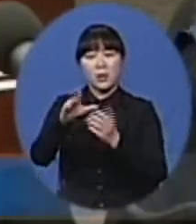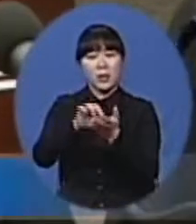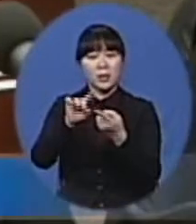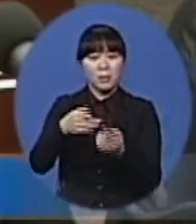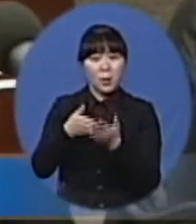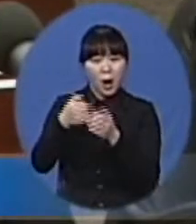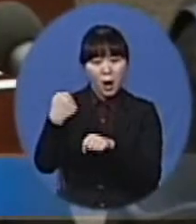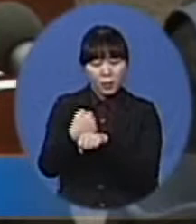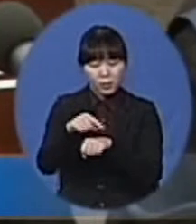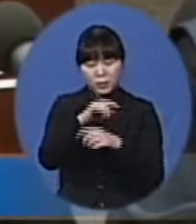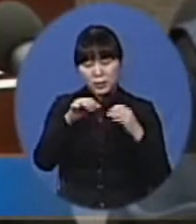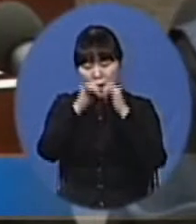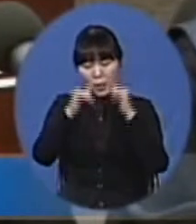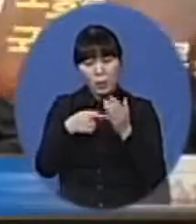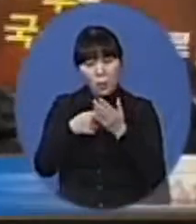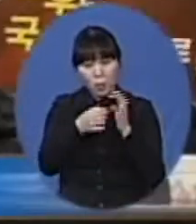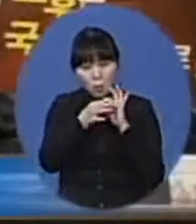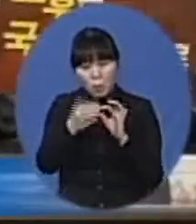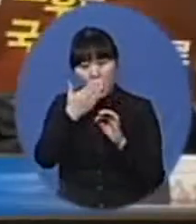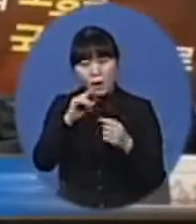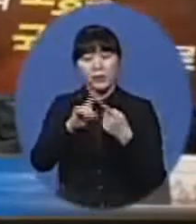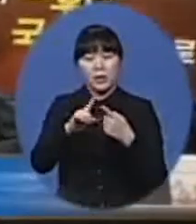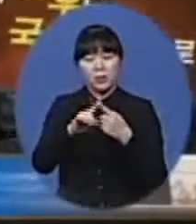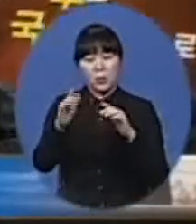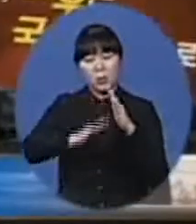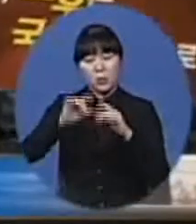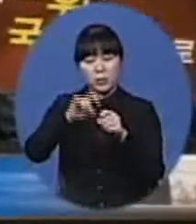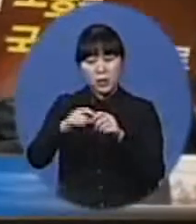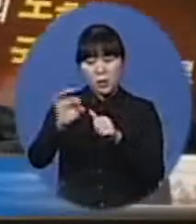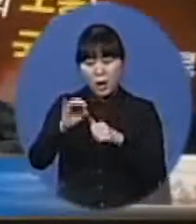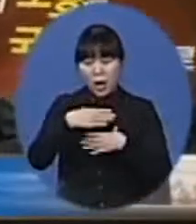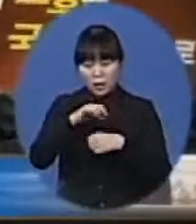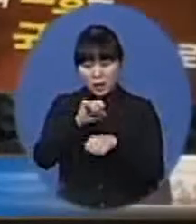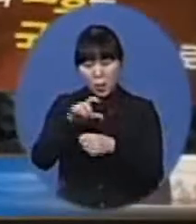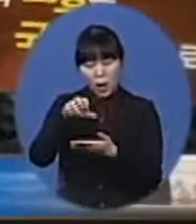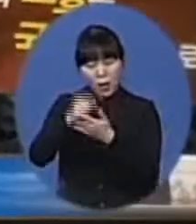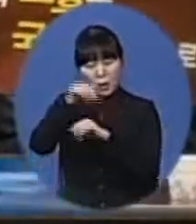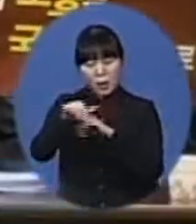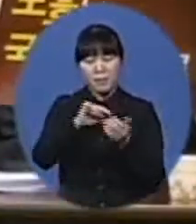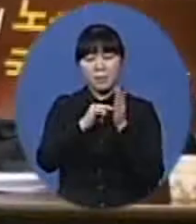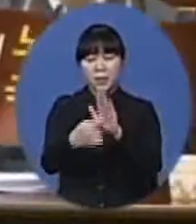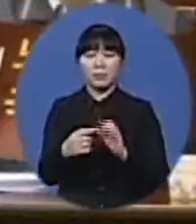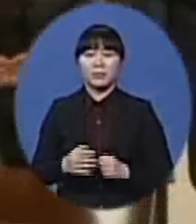제시하며 사회적 지속 가능성을 중심으로 공적연금 제도의 안전성을 확보하겠다고